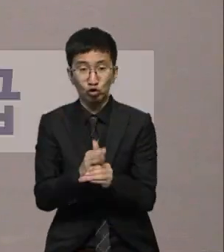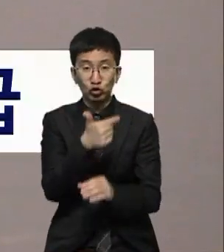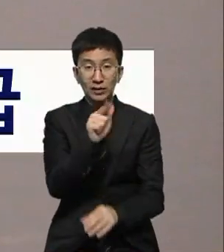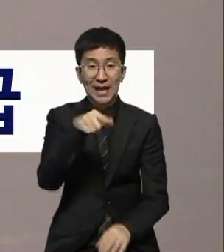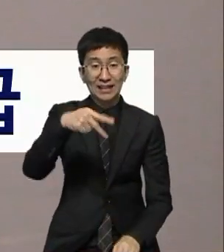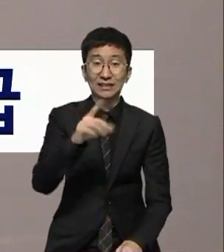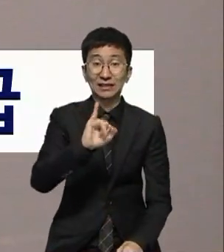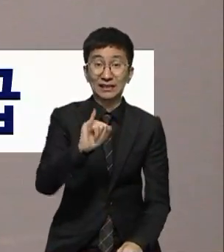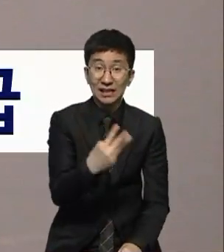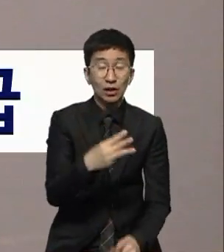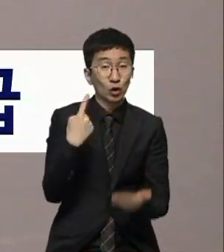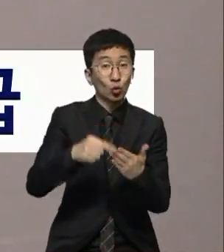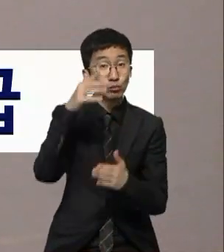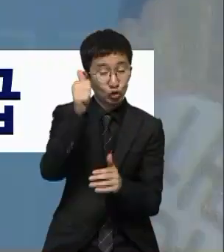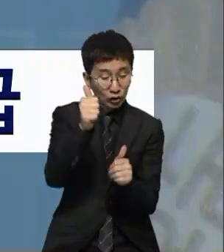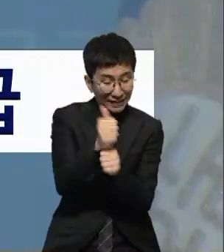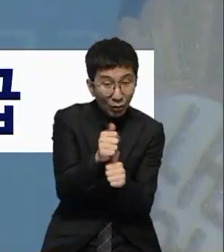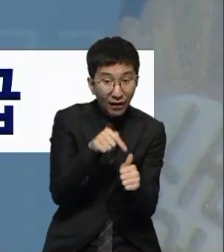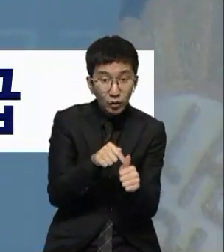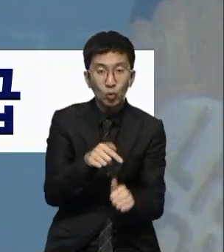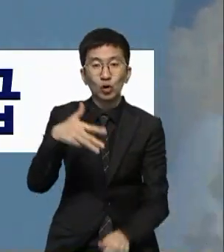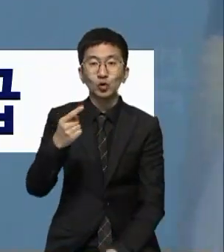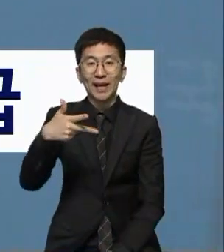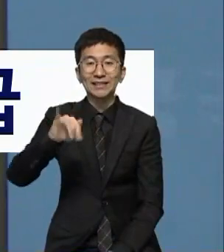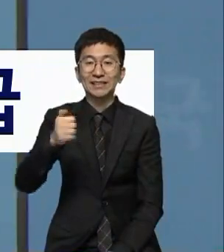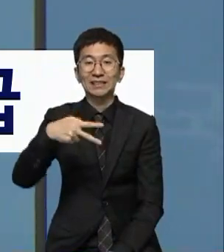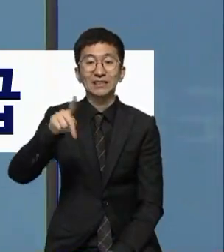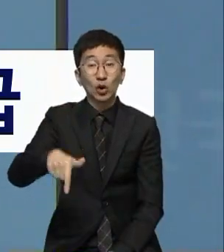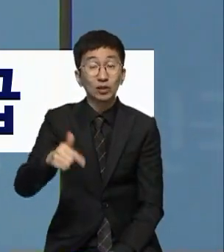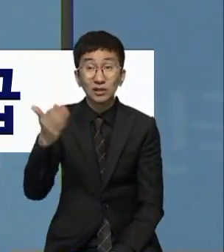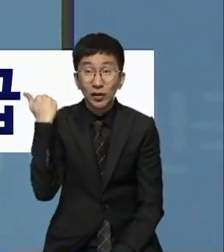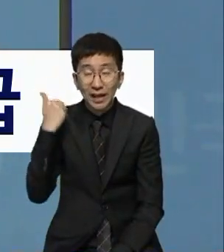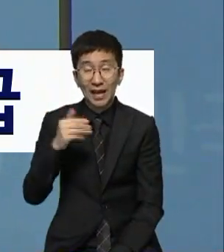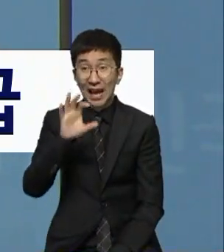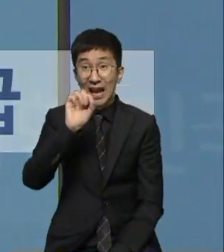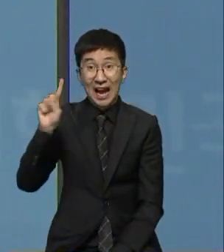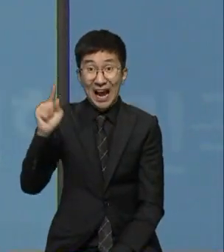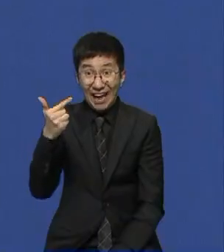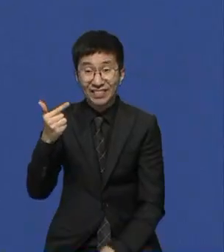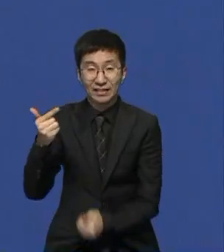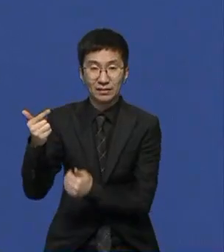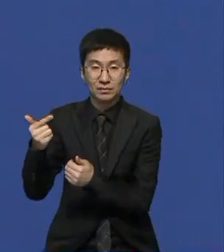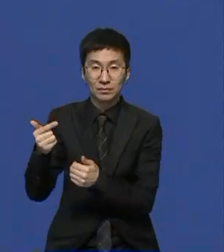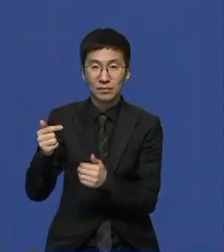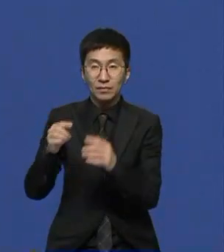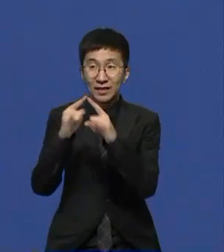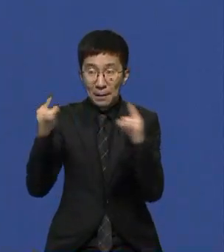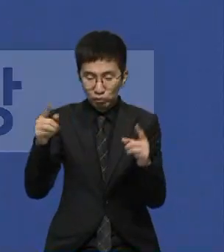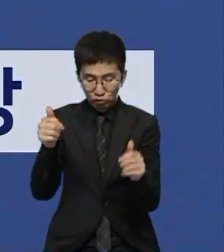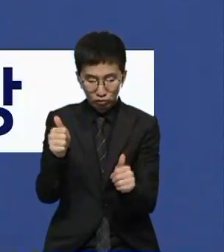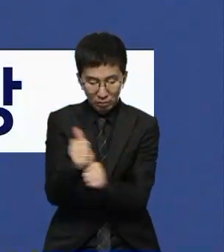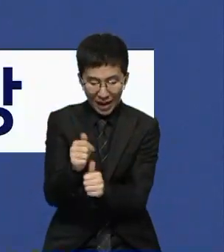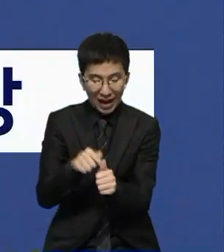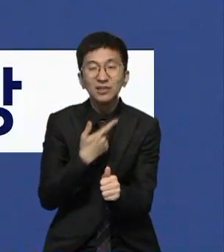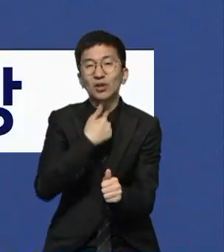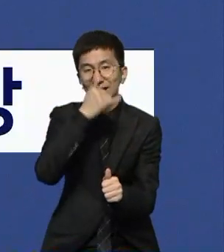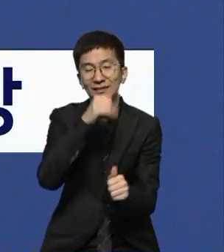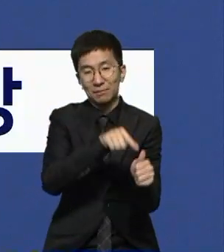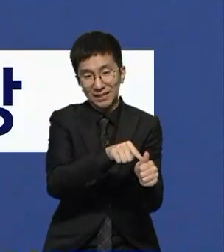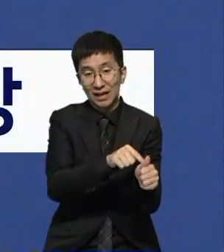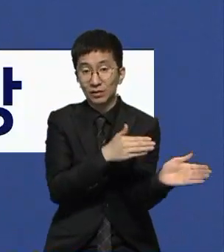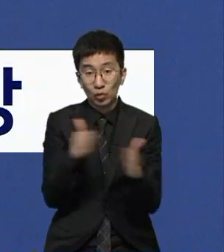교육부 전 차관 최진석 전 안철수 캠프 상임 선대위원장 등이 거론되고 있습니다 복지부 장관 후보자로 는 김